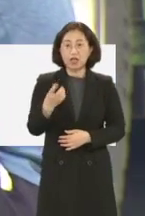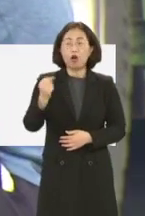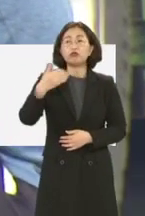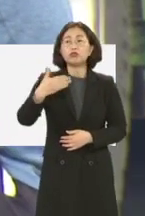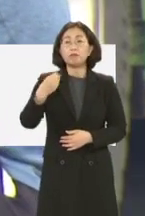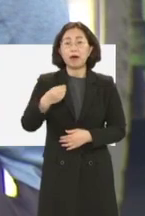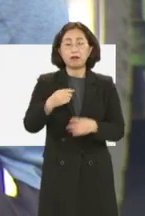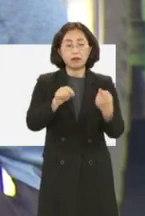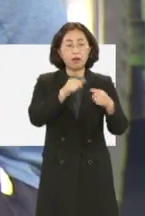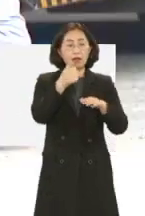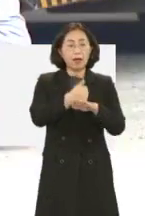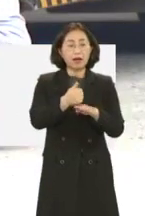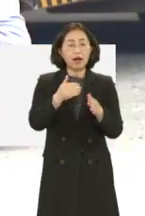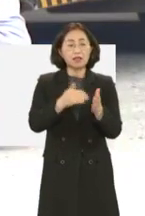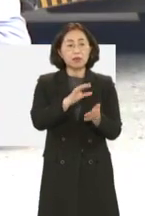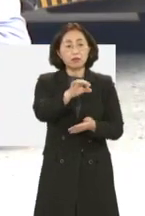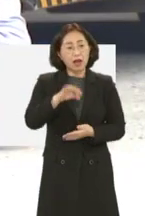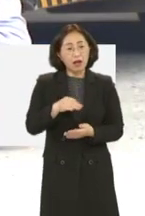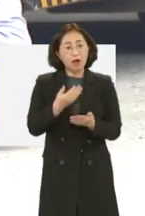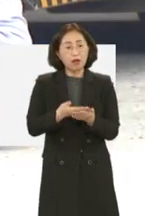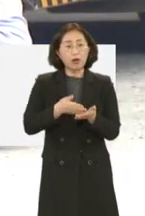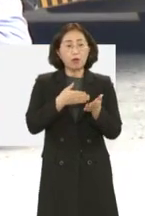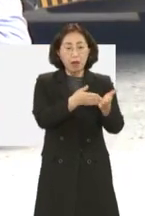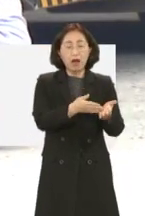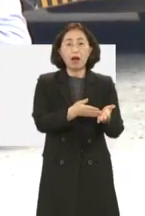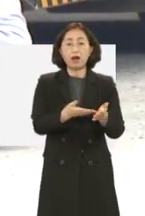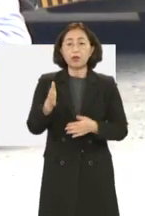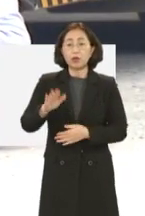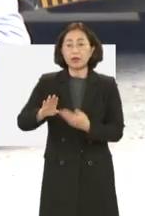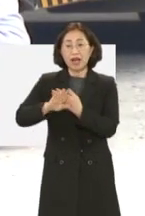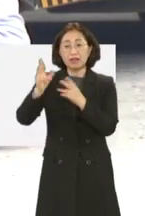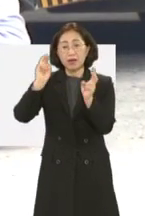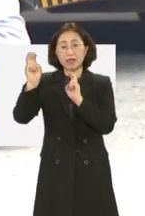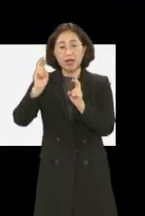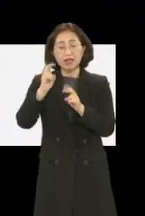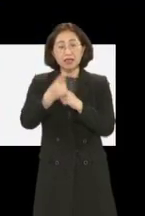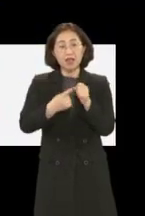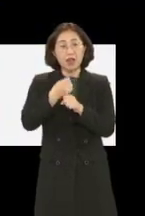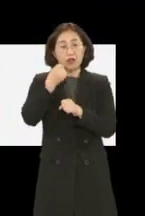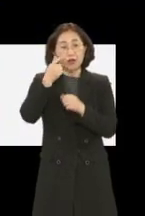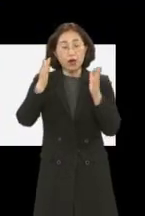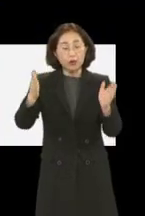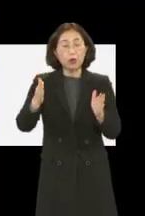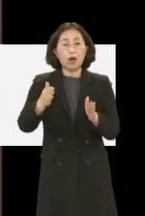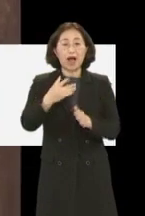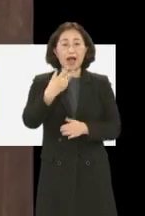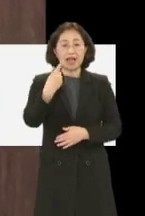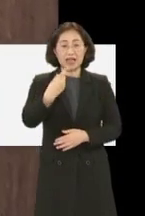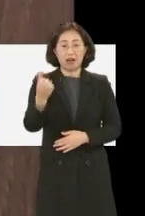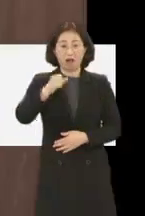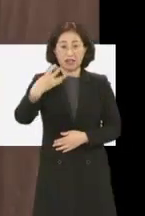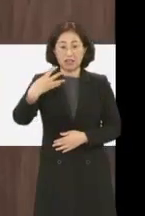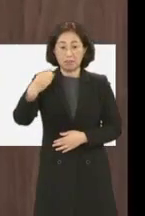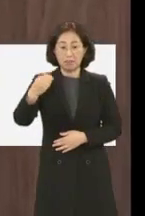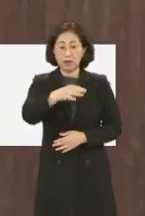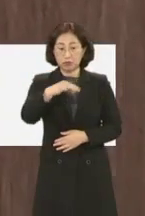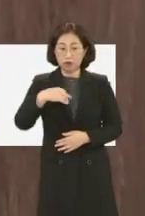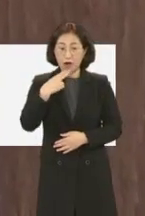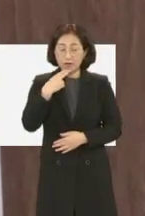말까지 변제를 요구했고 또 다른 업체는 지난 1년 반 동안 받지 못한 윤활유 등 1억 1,400만 원을 변제하지 않을